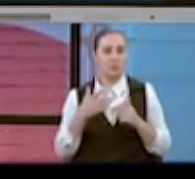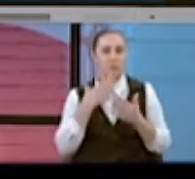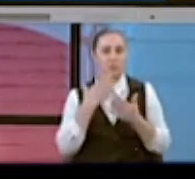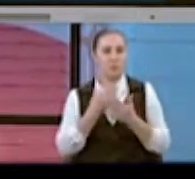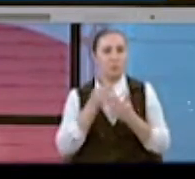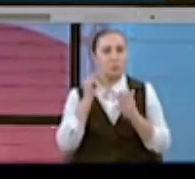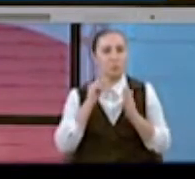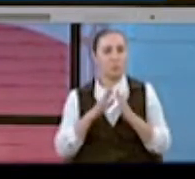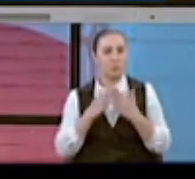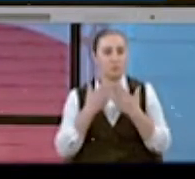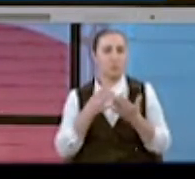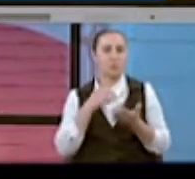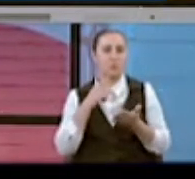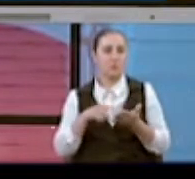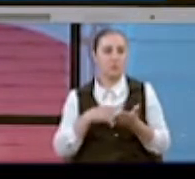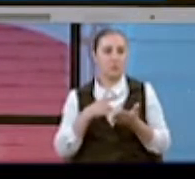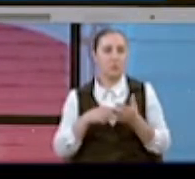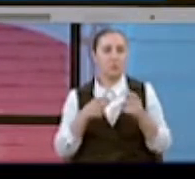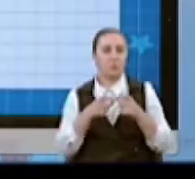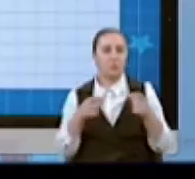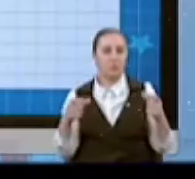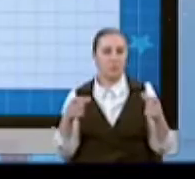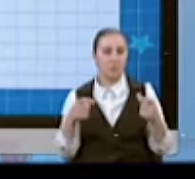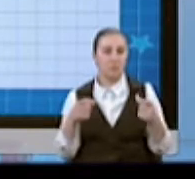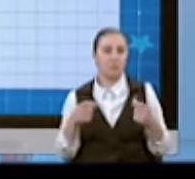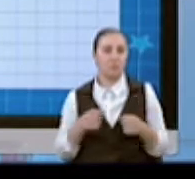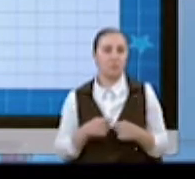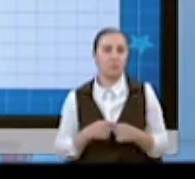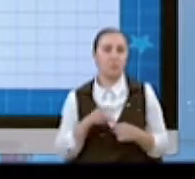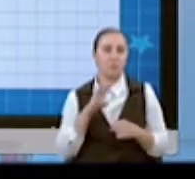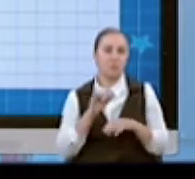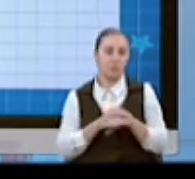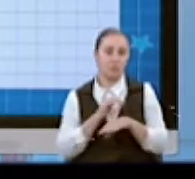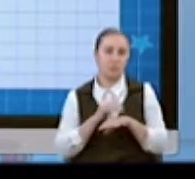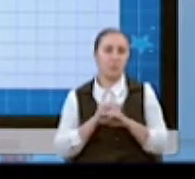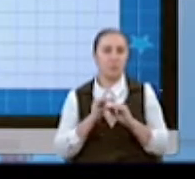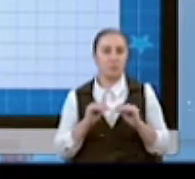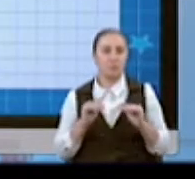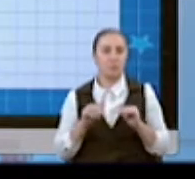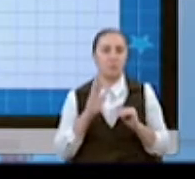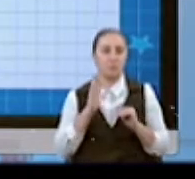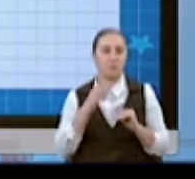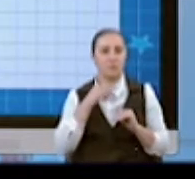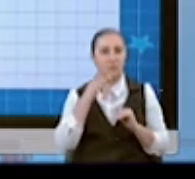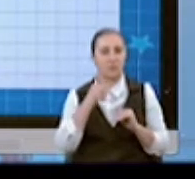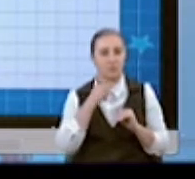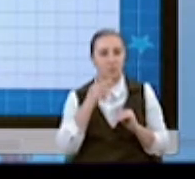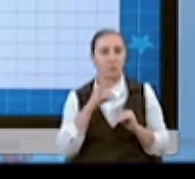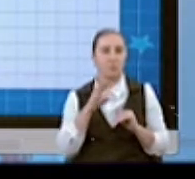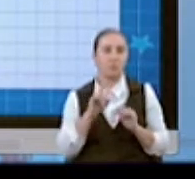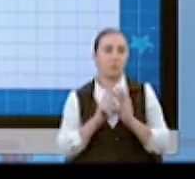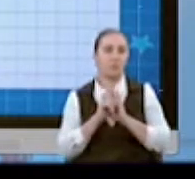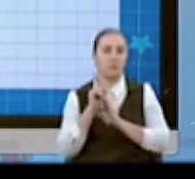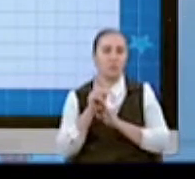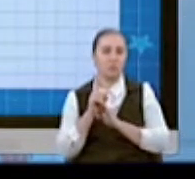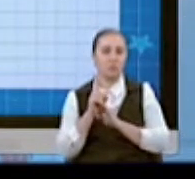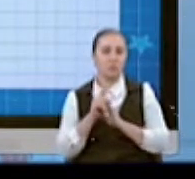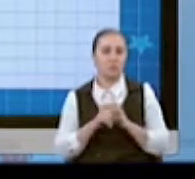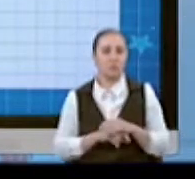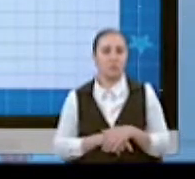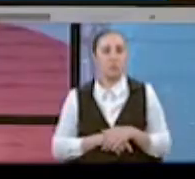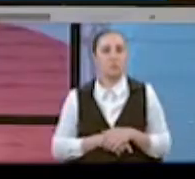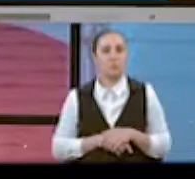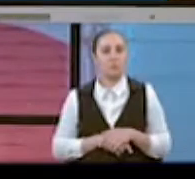свои учебники, тетради, пеналы? Молодцы, ребята! Будьте внимательны, мы начинаем!